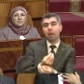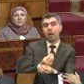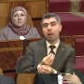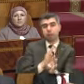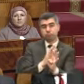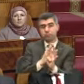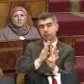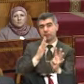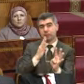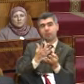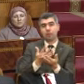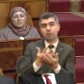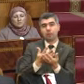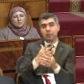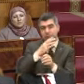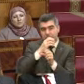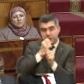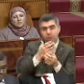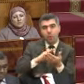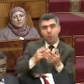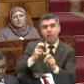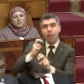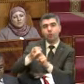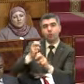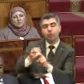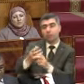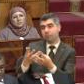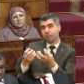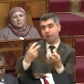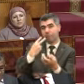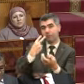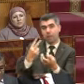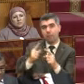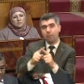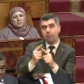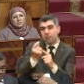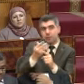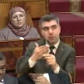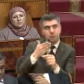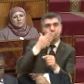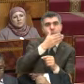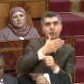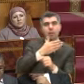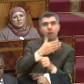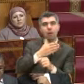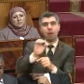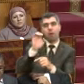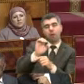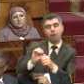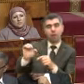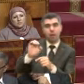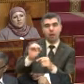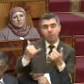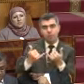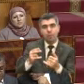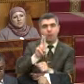اللي مدمنون على المخدرات وكينتظروا فقط الفرصة باش يلتحقوا بالضيا الأوروبية. هذا الشيء يسائلنا اليوم جميعا،